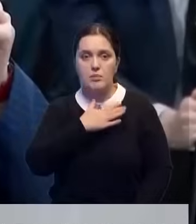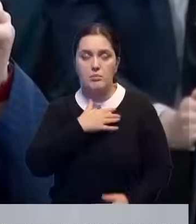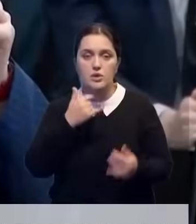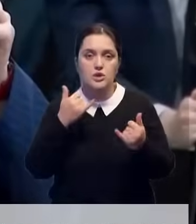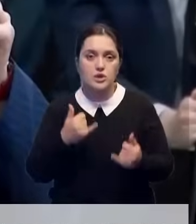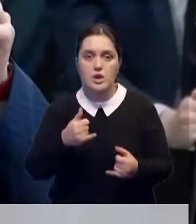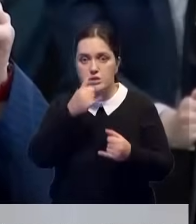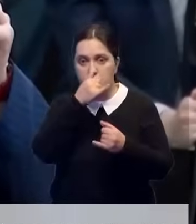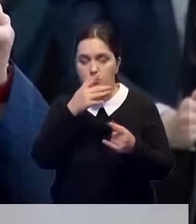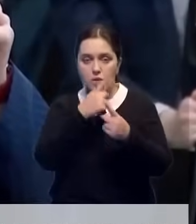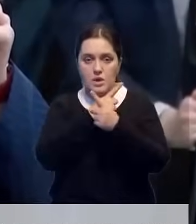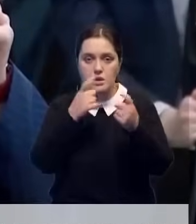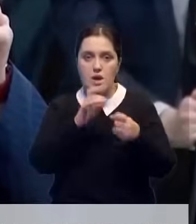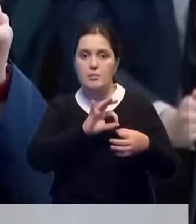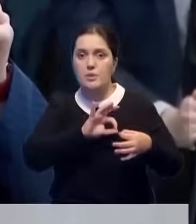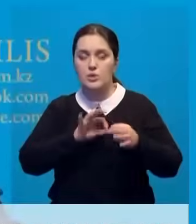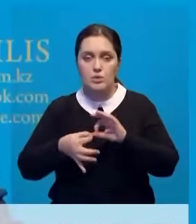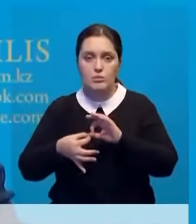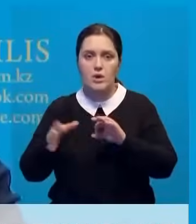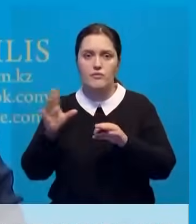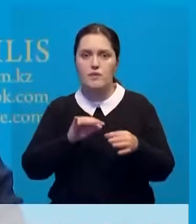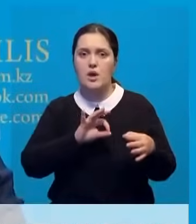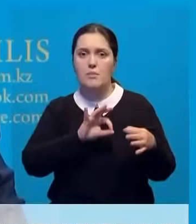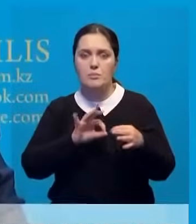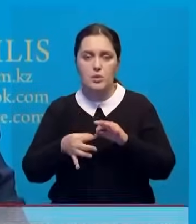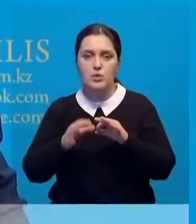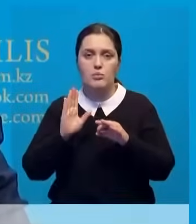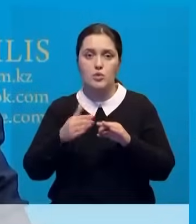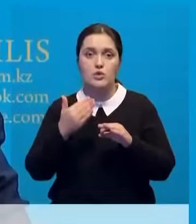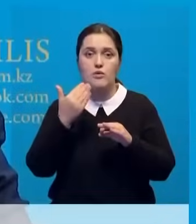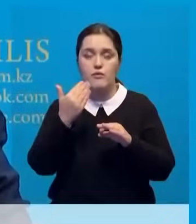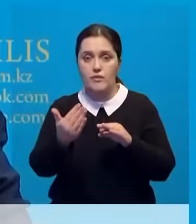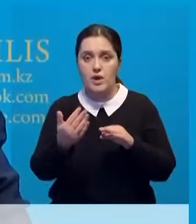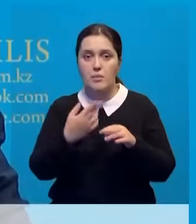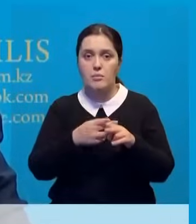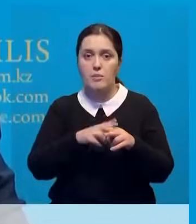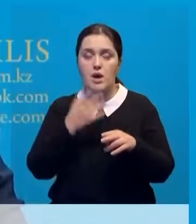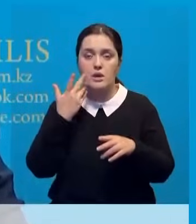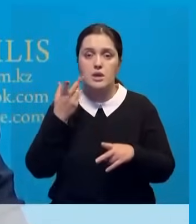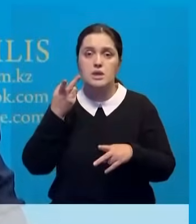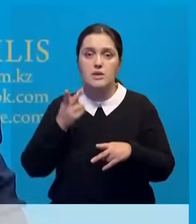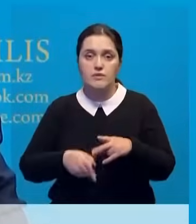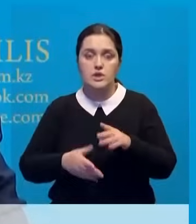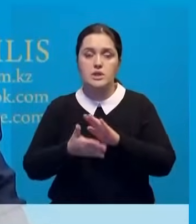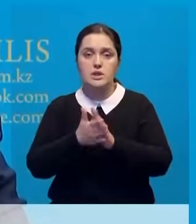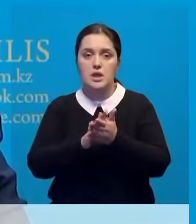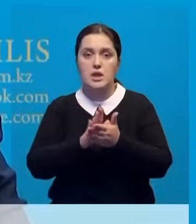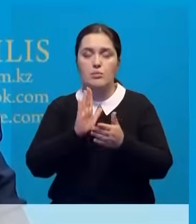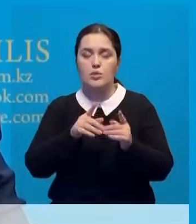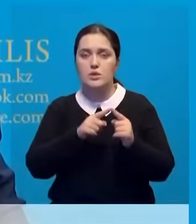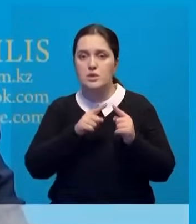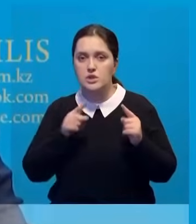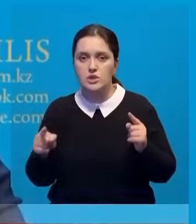можем разглашать подробности этого соглашения. Все подробности будут вам доведены после того, как мы завершим эту сделку. Это будет в